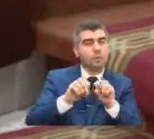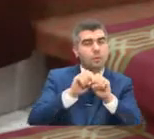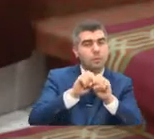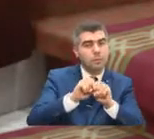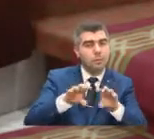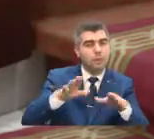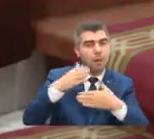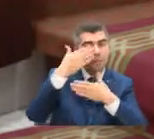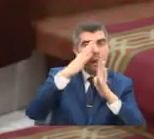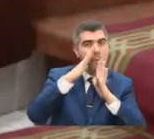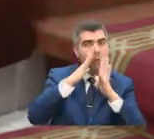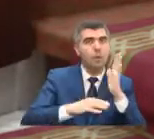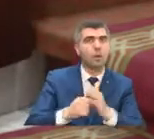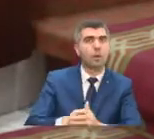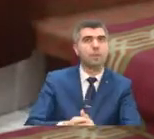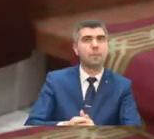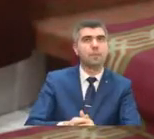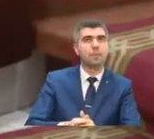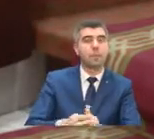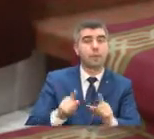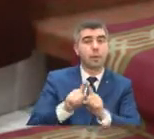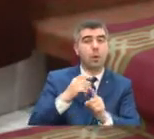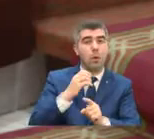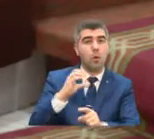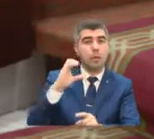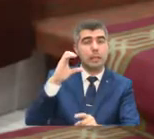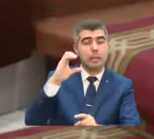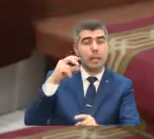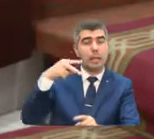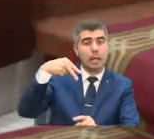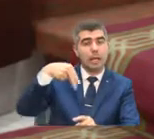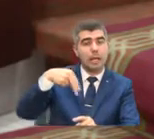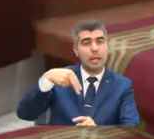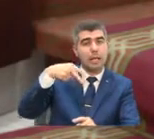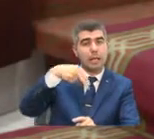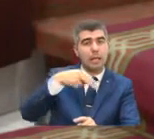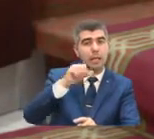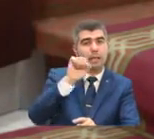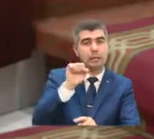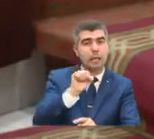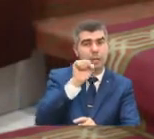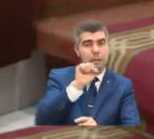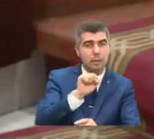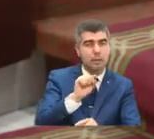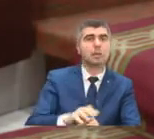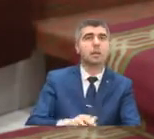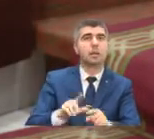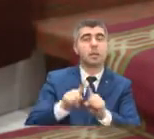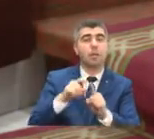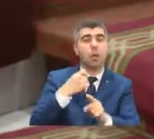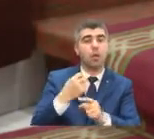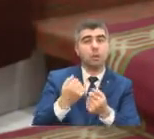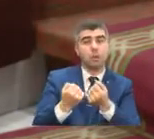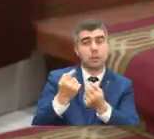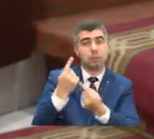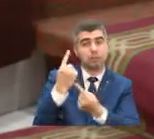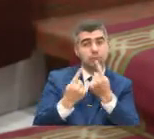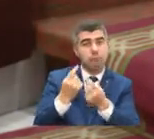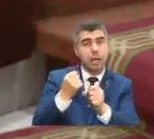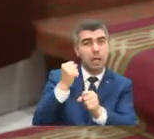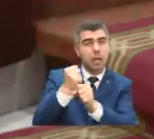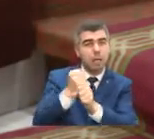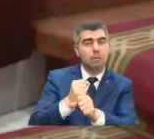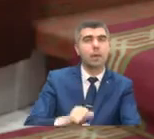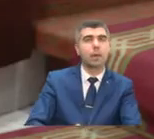المغرب. الا مشينا لا سي ان اس اس باش ما تكونش المناقشه ديال هاد الناس واش كيشتغلوا ما كيشتغلوش، شفنا اللائحه ديال لا سي ان اس